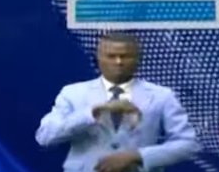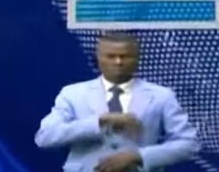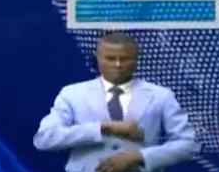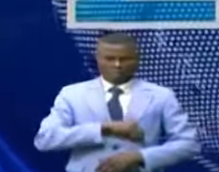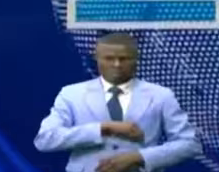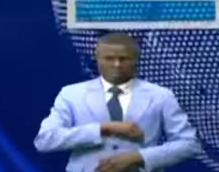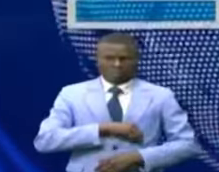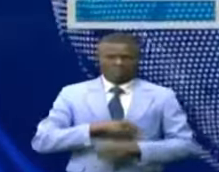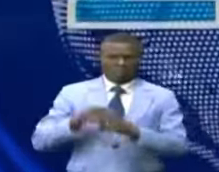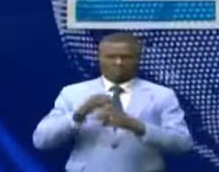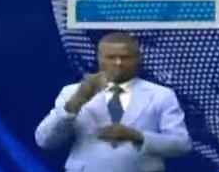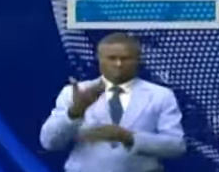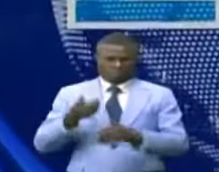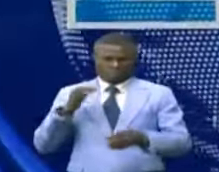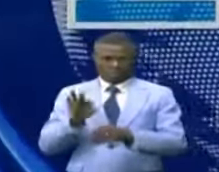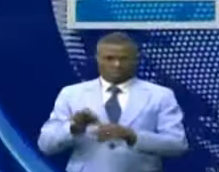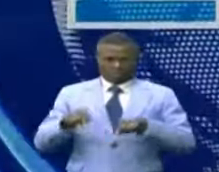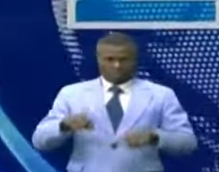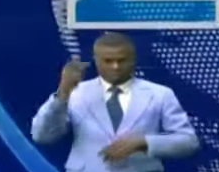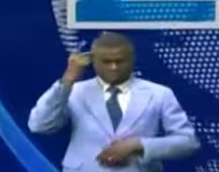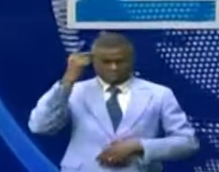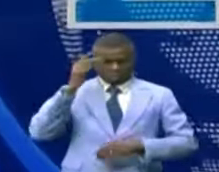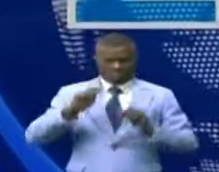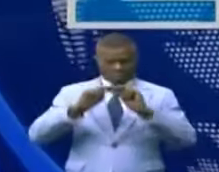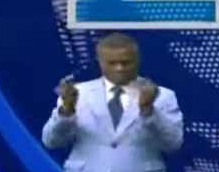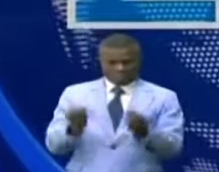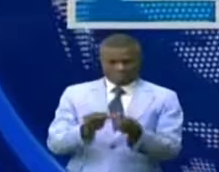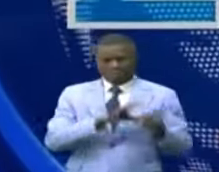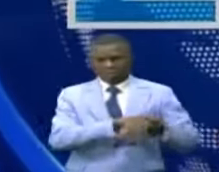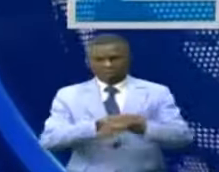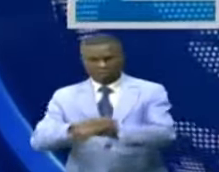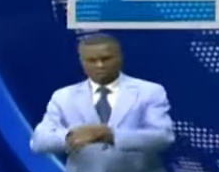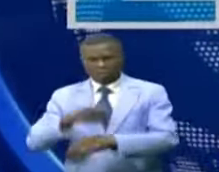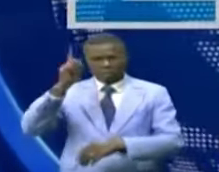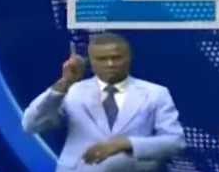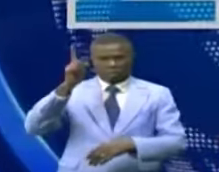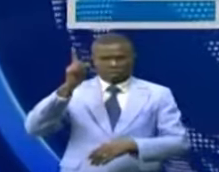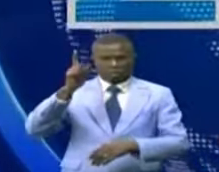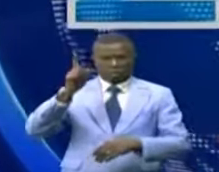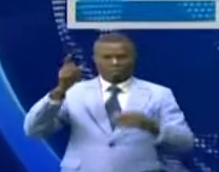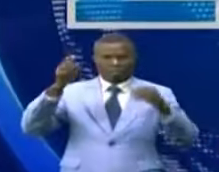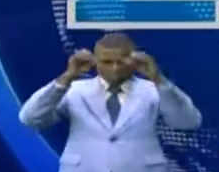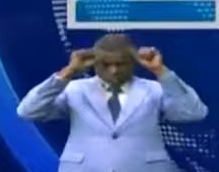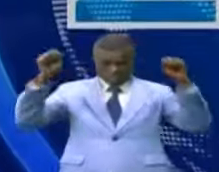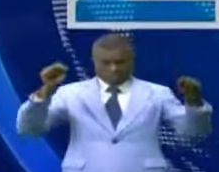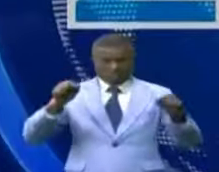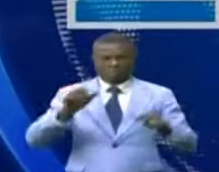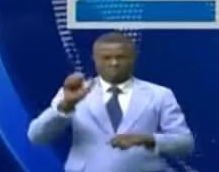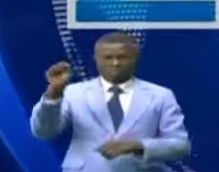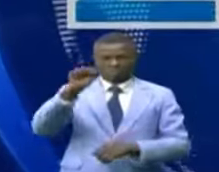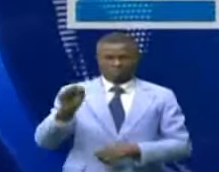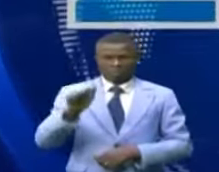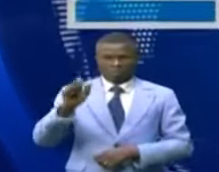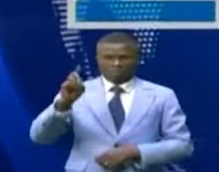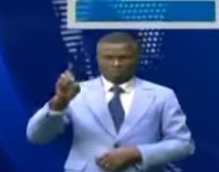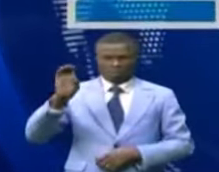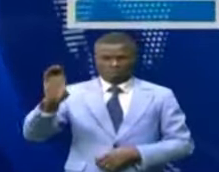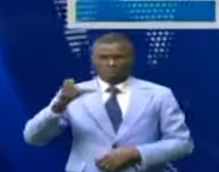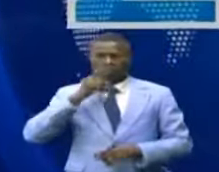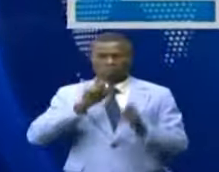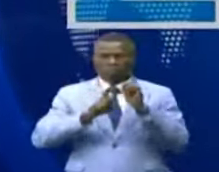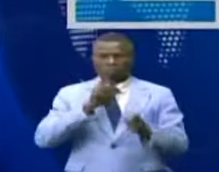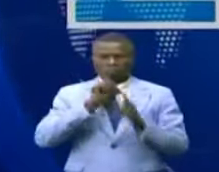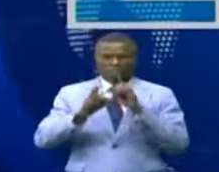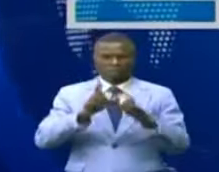d'évaluation préélectorale à Kinshasa. Cette délégation, conduite par la première vice-présidente de la SADC, a échangé hier avec le